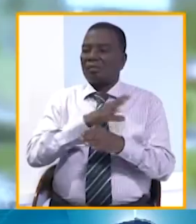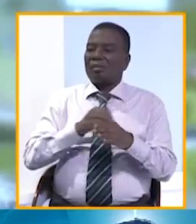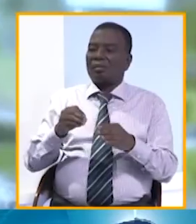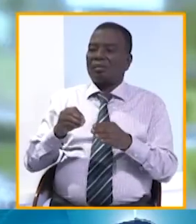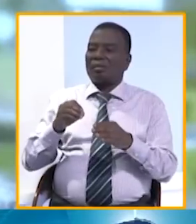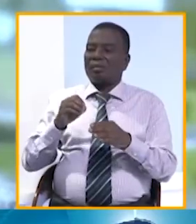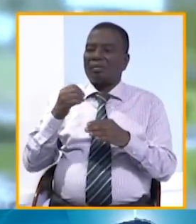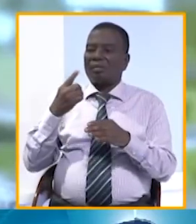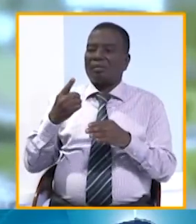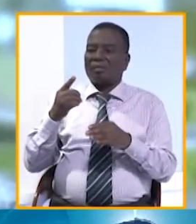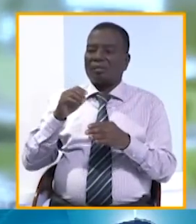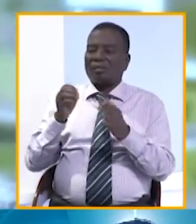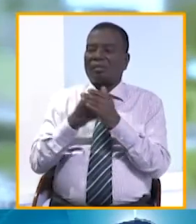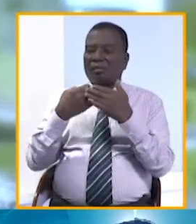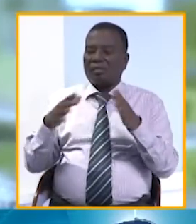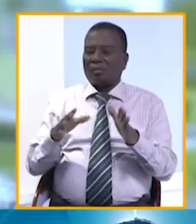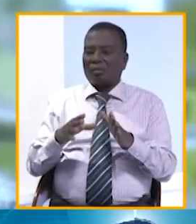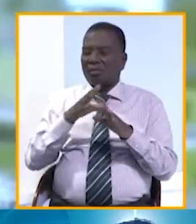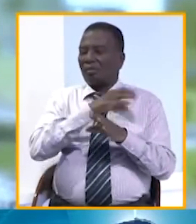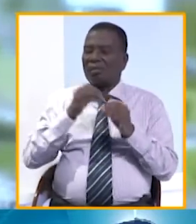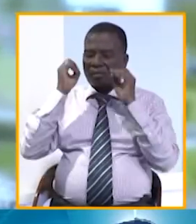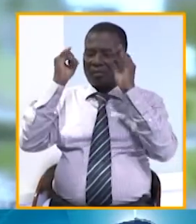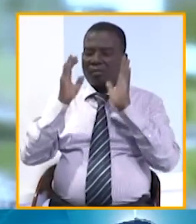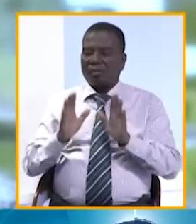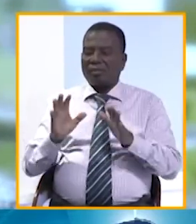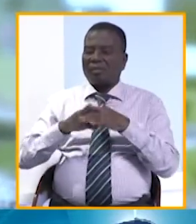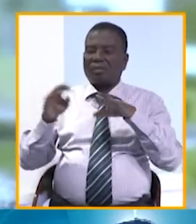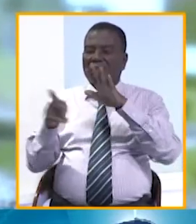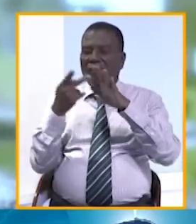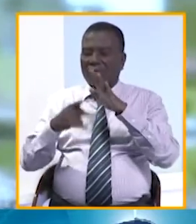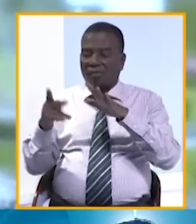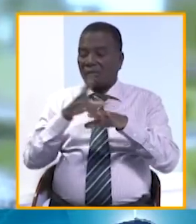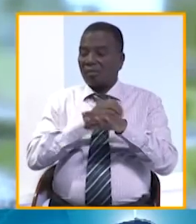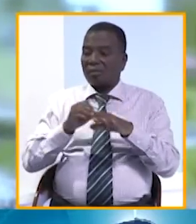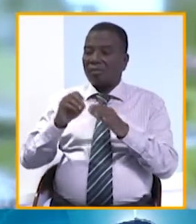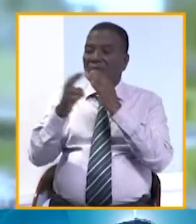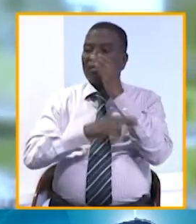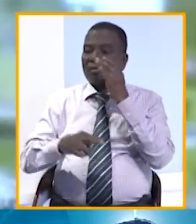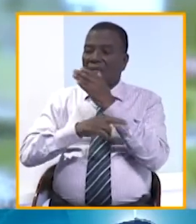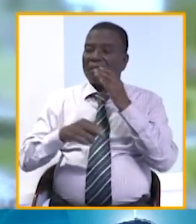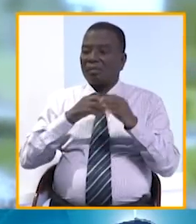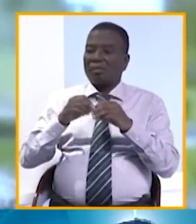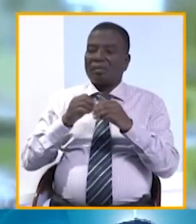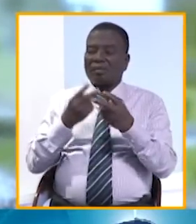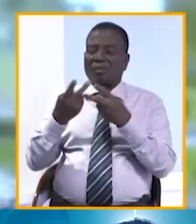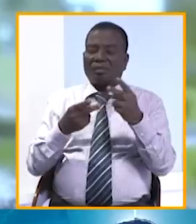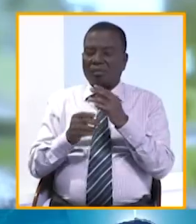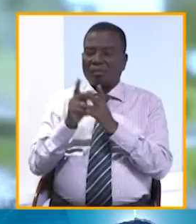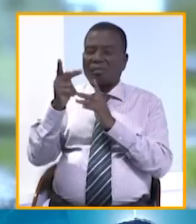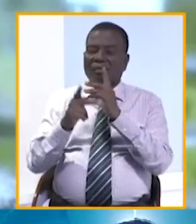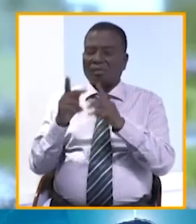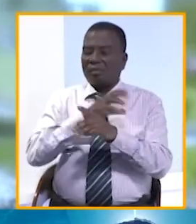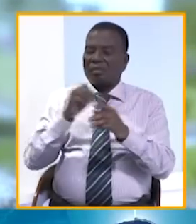scolaires et guides-maîtres aux écoliers et enseignants du primaire. Pour 2022-2023, la région du Bélier a été visitée par ce programme. Ce